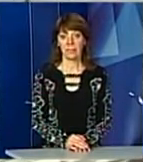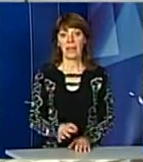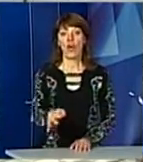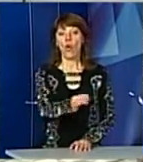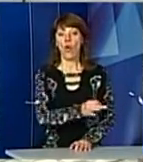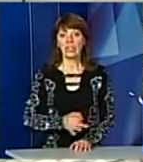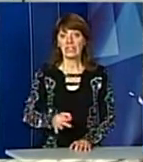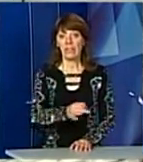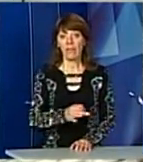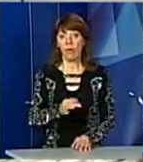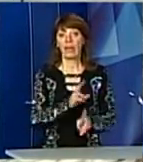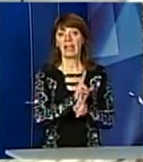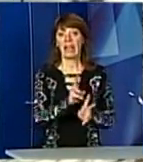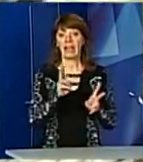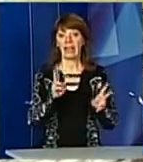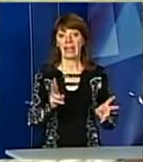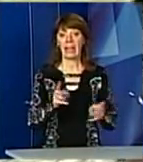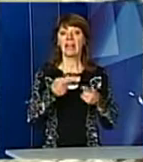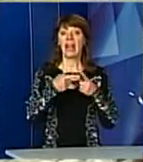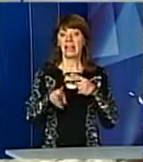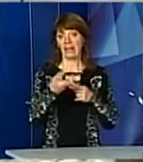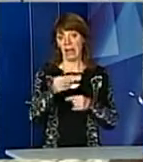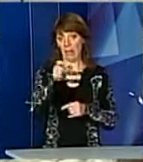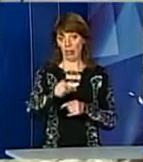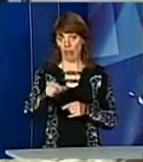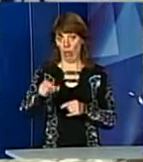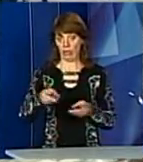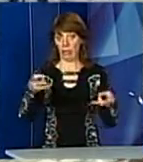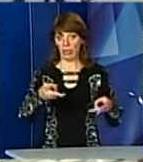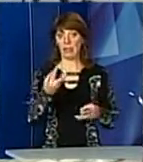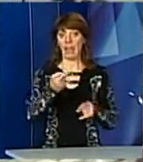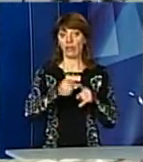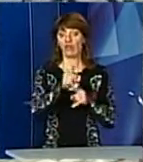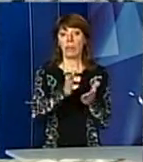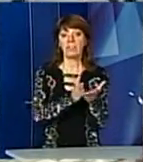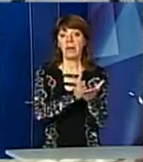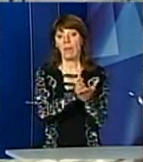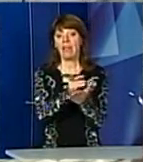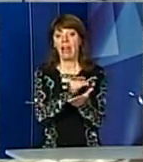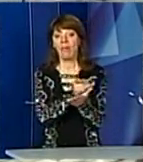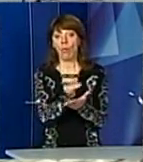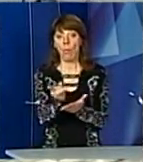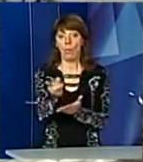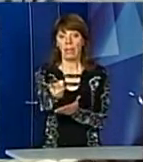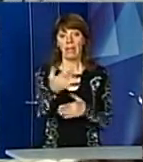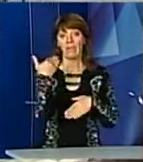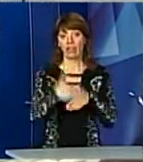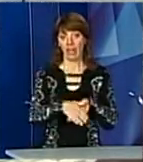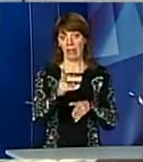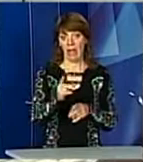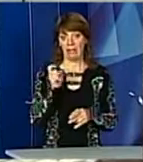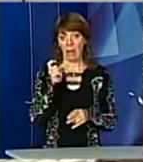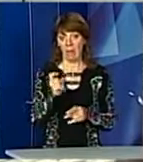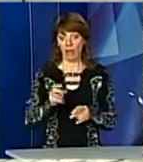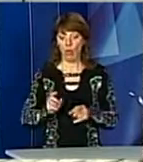Острівок, який не так для пішоходів потрібен, як для того, щоб спрямувати автомобілі вже на